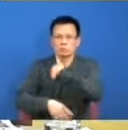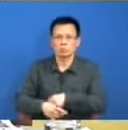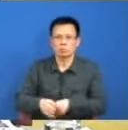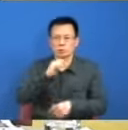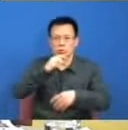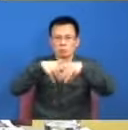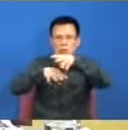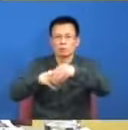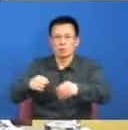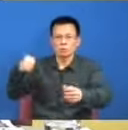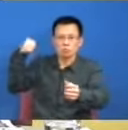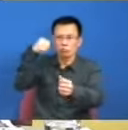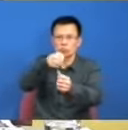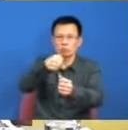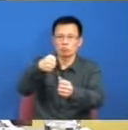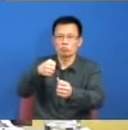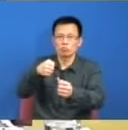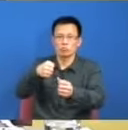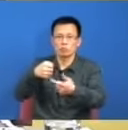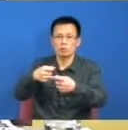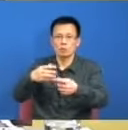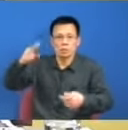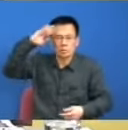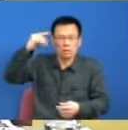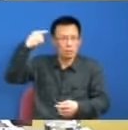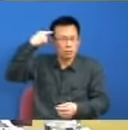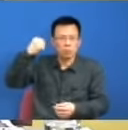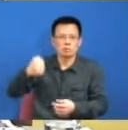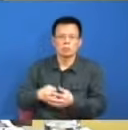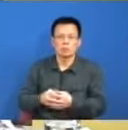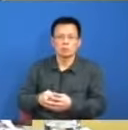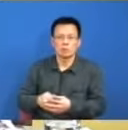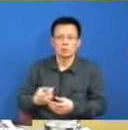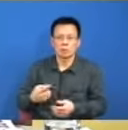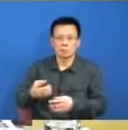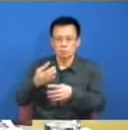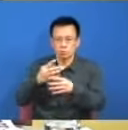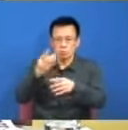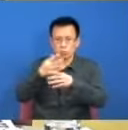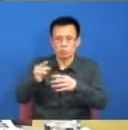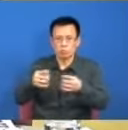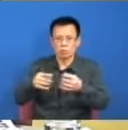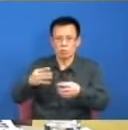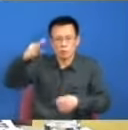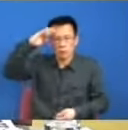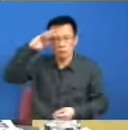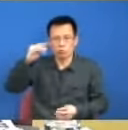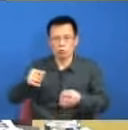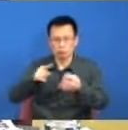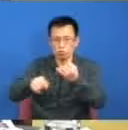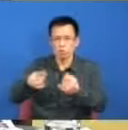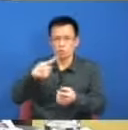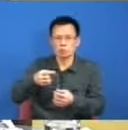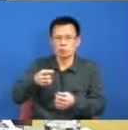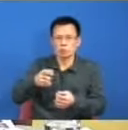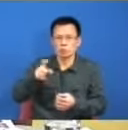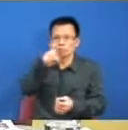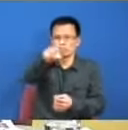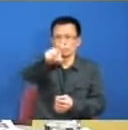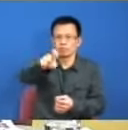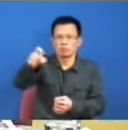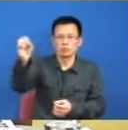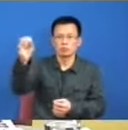頭部，又說呢，在那個情況之下呢，警員才使用胡椒噴霧，這個就是他們說有人被人襲擊，